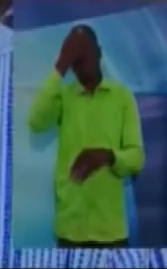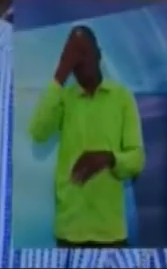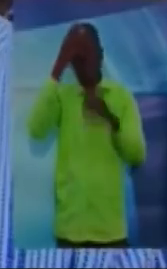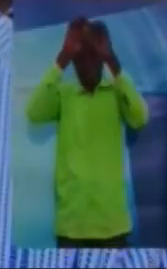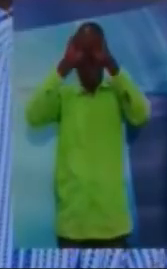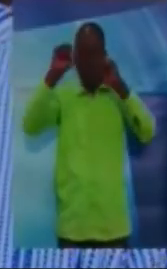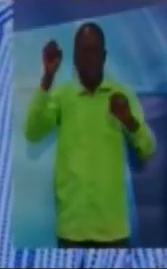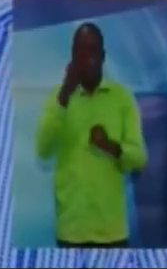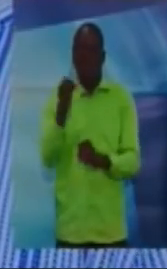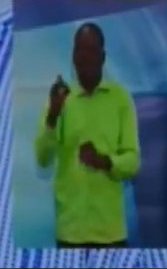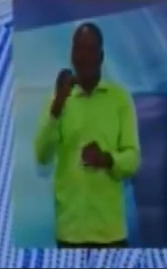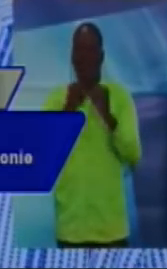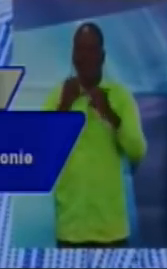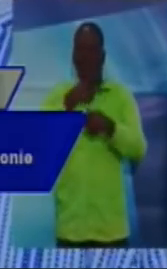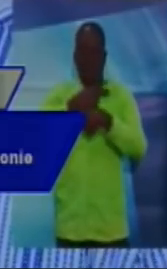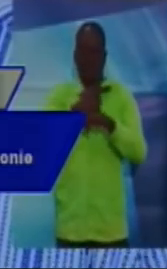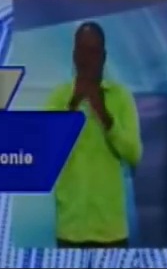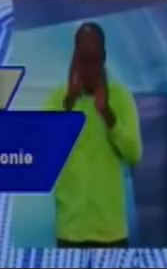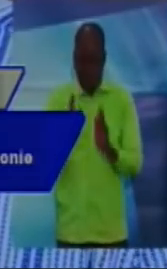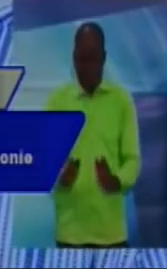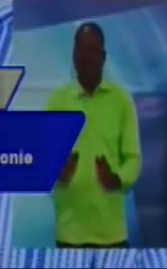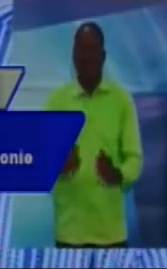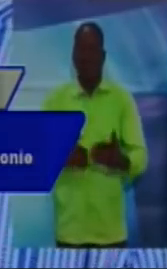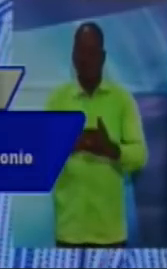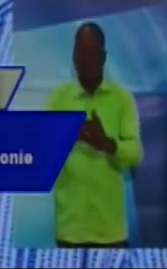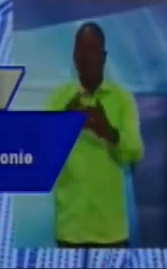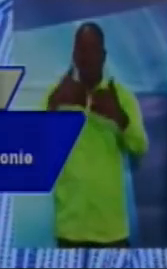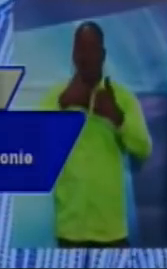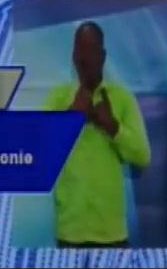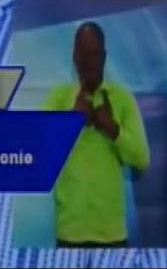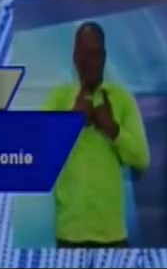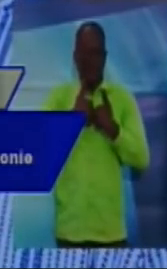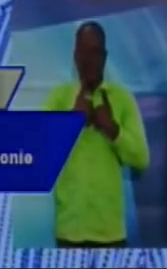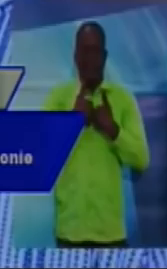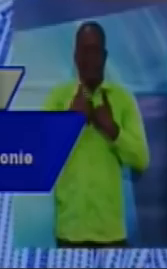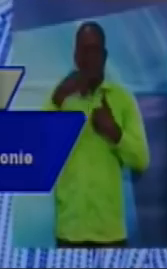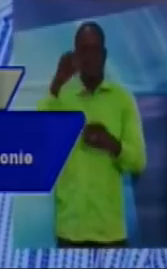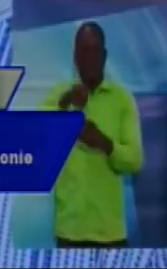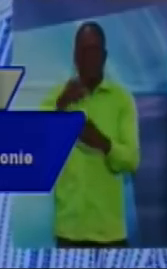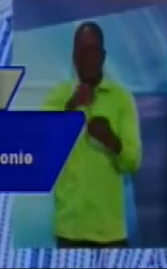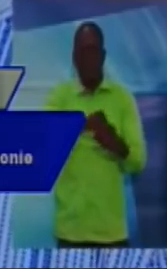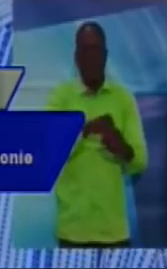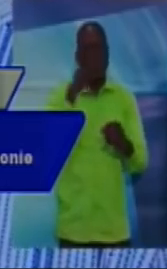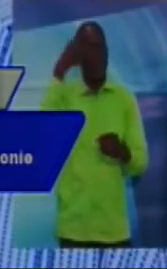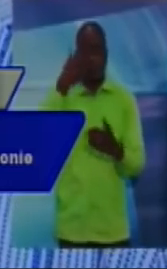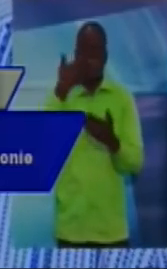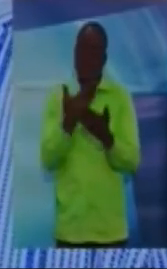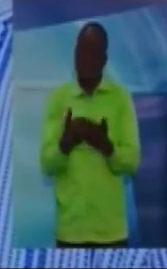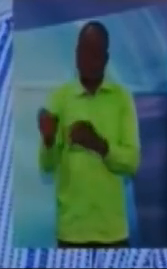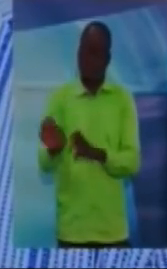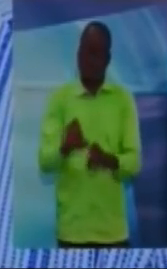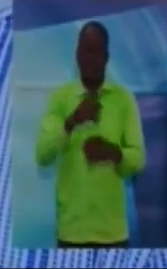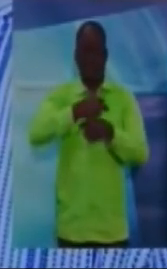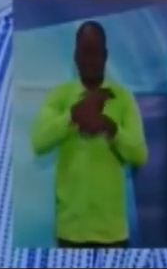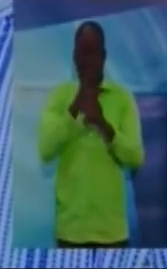Faso. Si les producteurs arrivent à avoir des semences qui sont bien, ils vont faire de bonnes productions, et